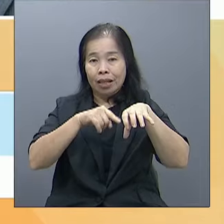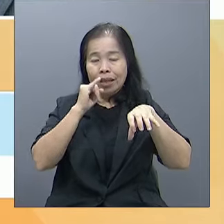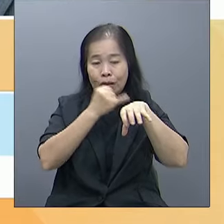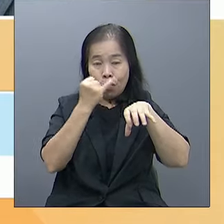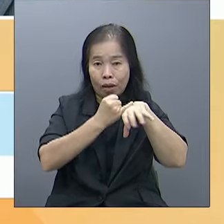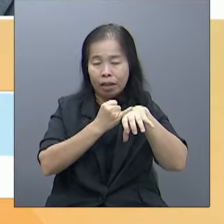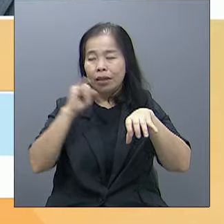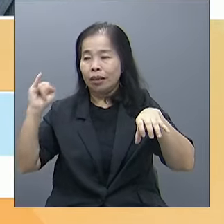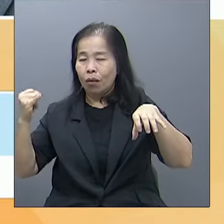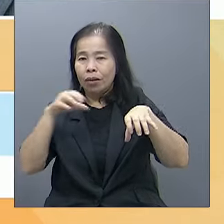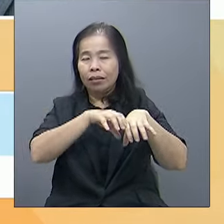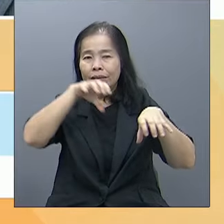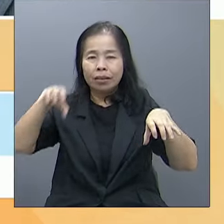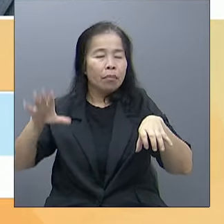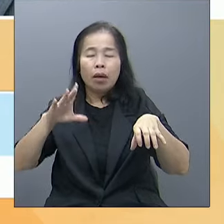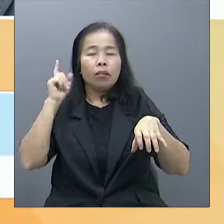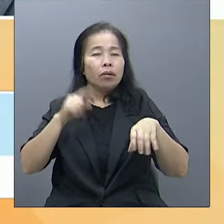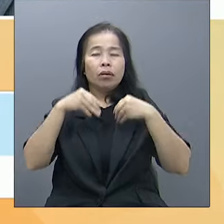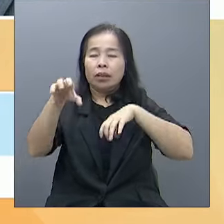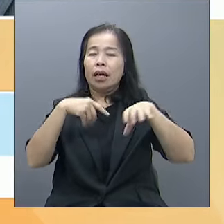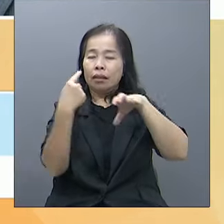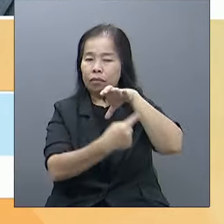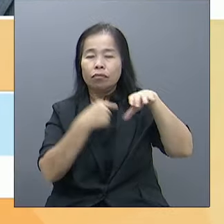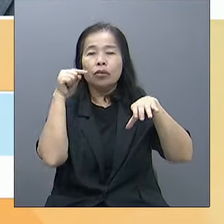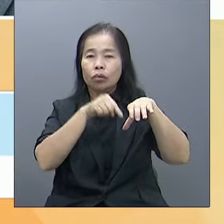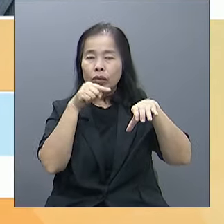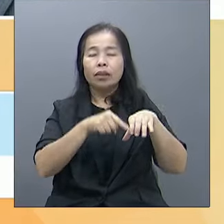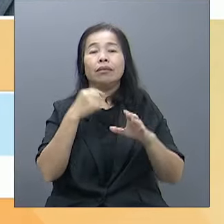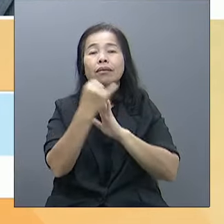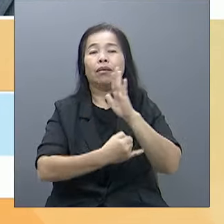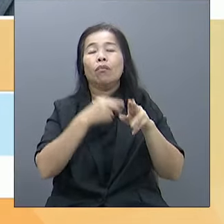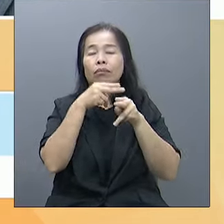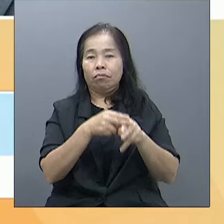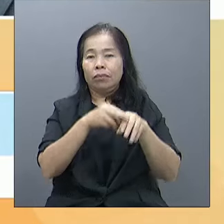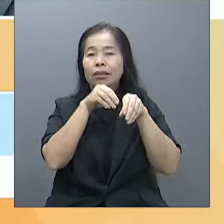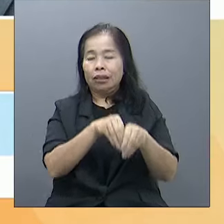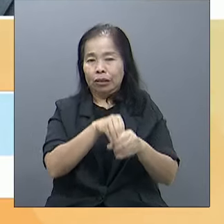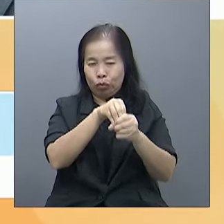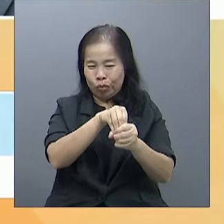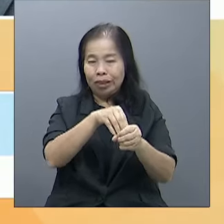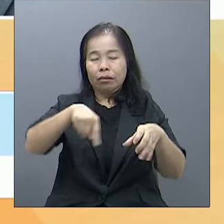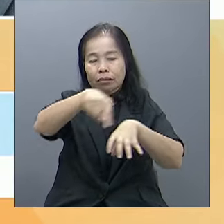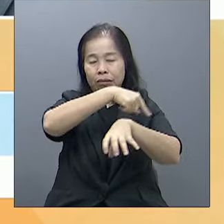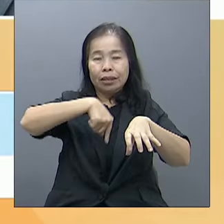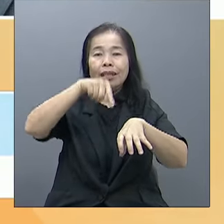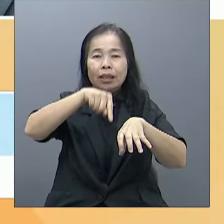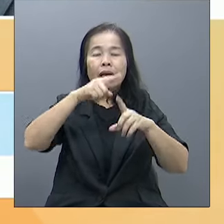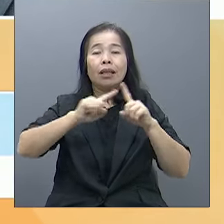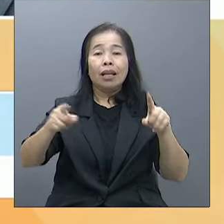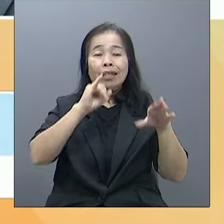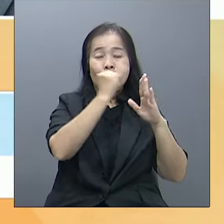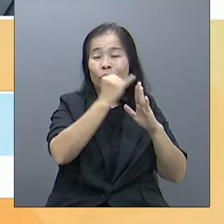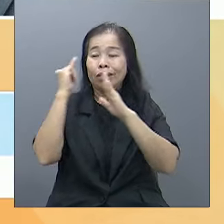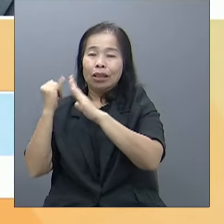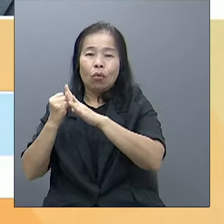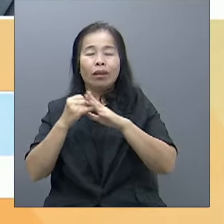ให้จัดการเรียนรู้เนี่ยภายในบริเวณจังหวัดนะครับหรือว่าถ้าจังหวัดที่กว้างๆใหญ่ๆเนี่ยนะครับ